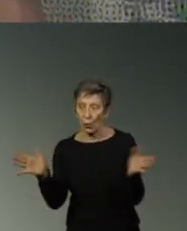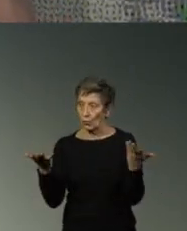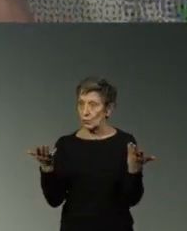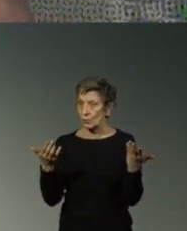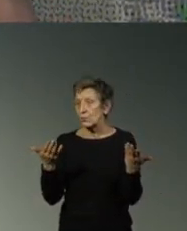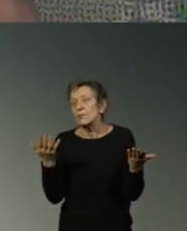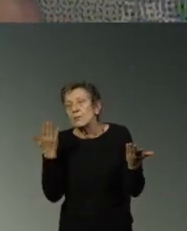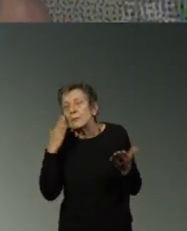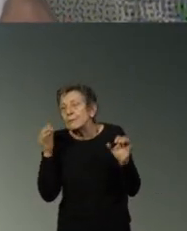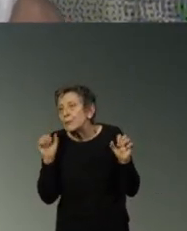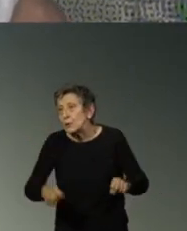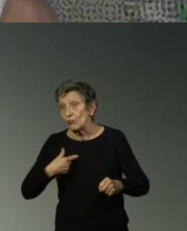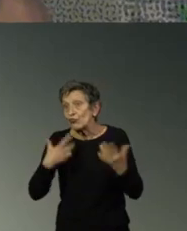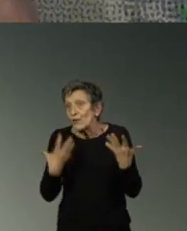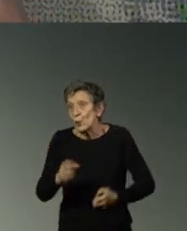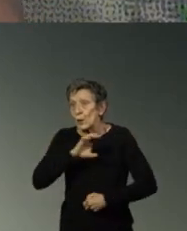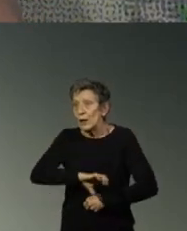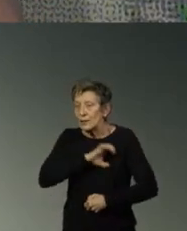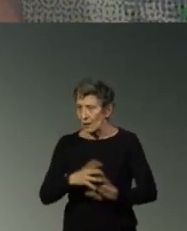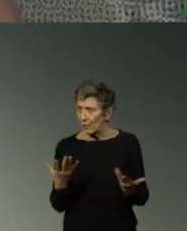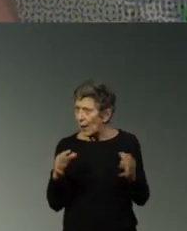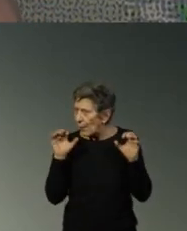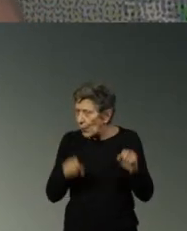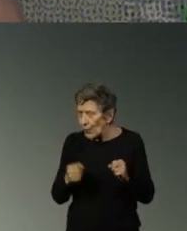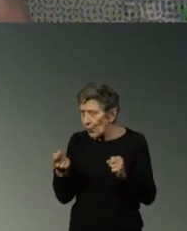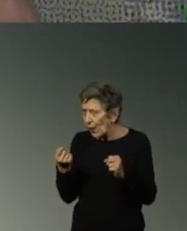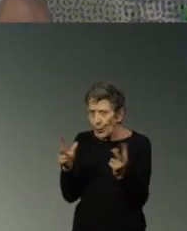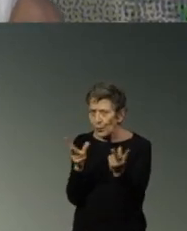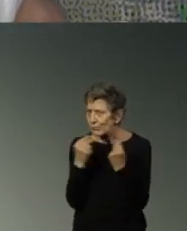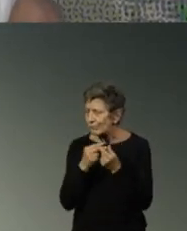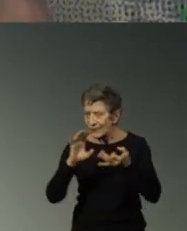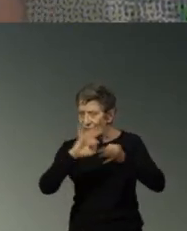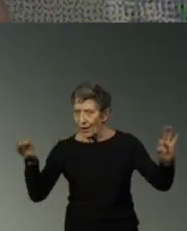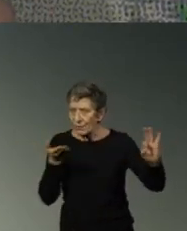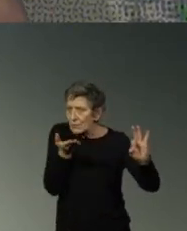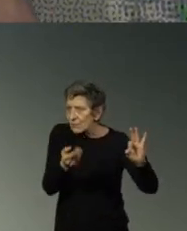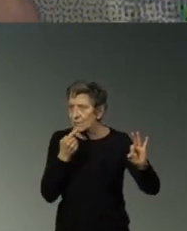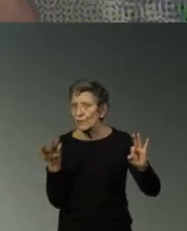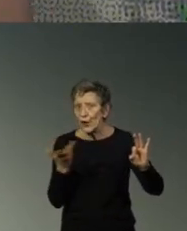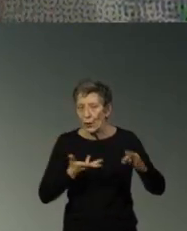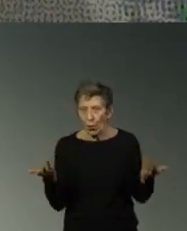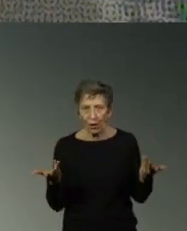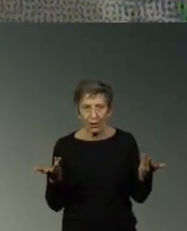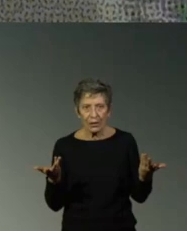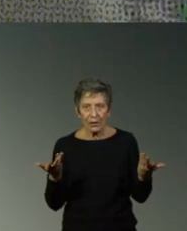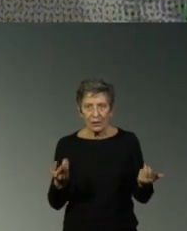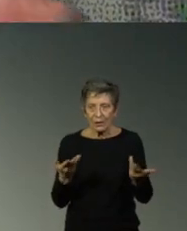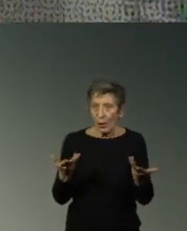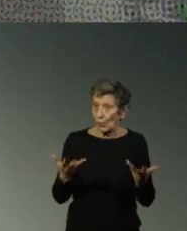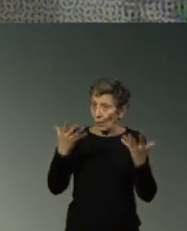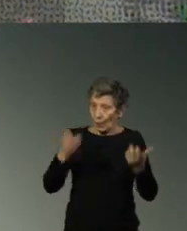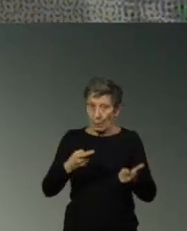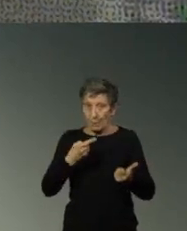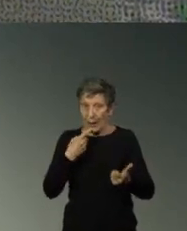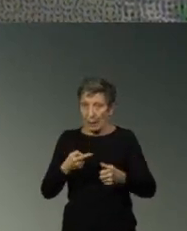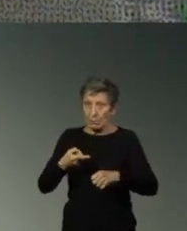veux essayer. » Est-ce que vous pourriez déplier un petit peu cette formule et distinguer « je parlais pour et non